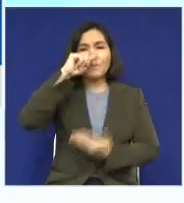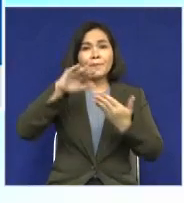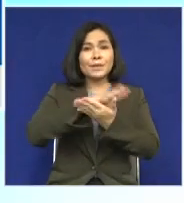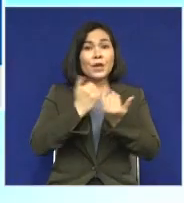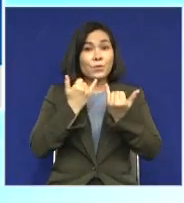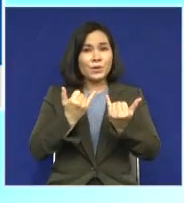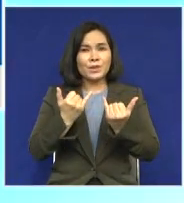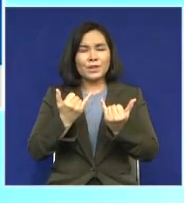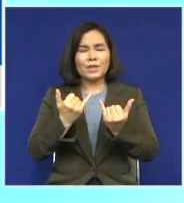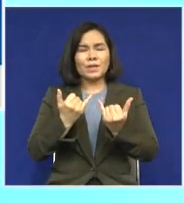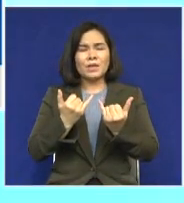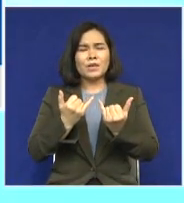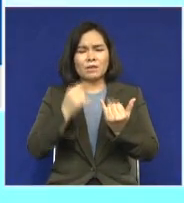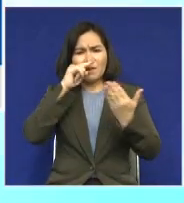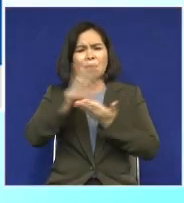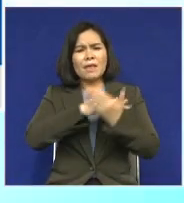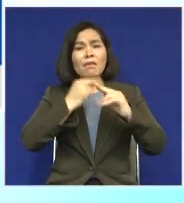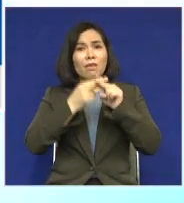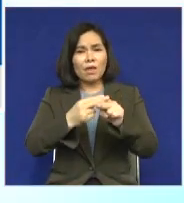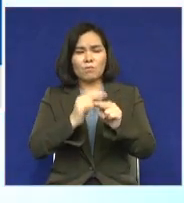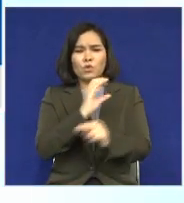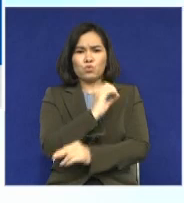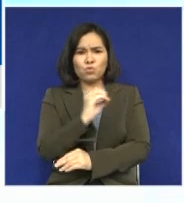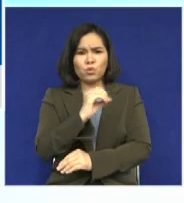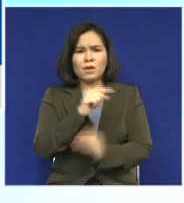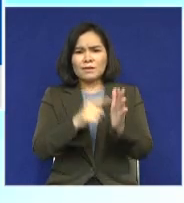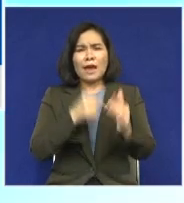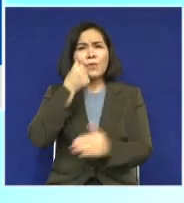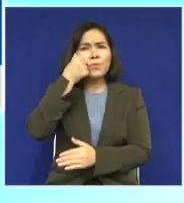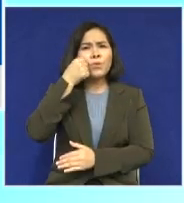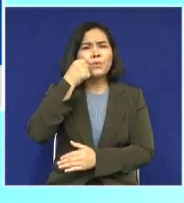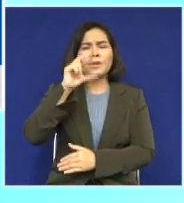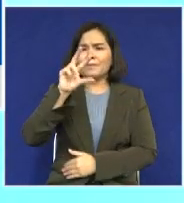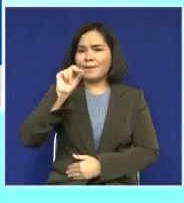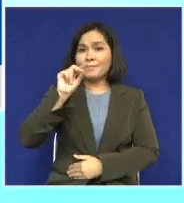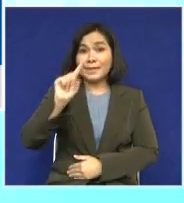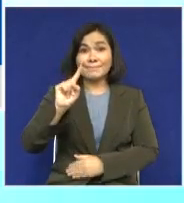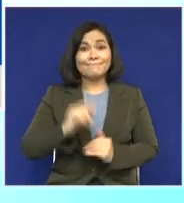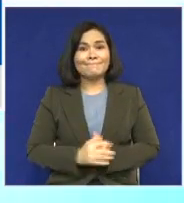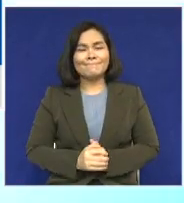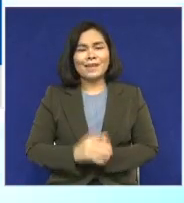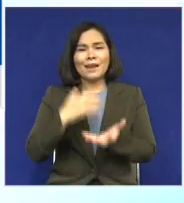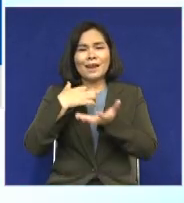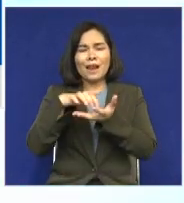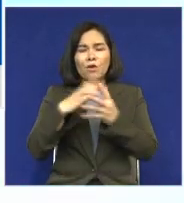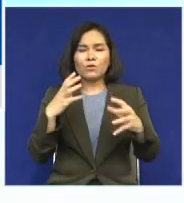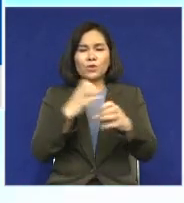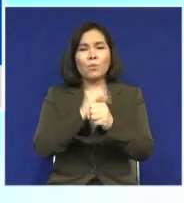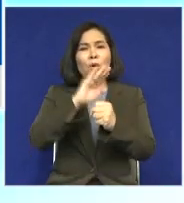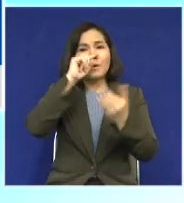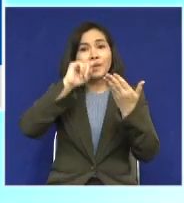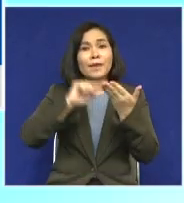ยังคงเป็น0รายต่อเนื่องกันเป็นวันที่31แล้วค่ะมาที่สถานการณ์ภาพรวมในประเทศของเราในวันนี้นะ